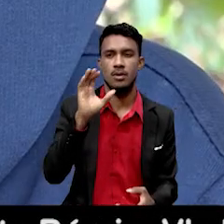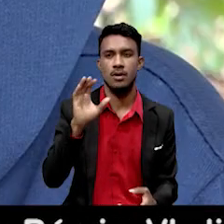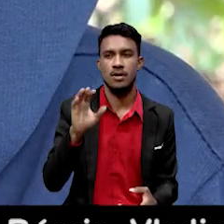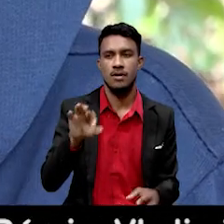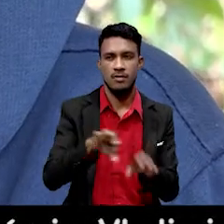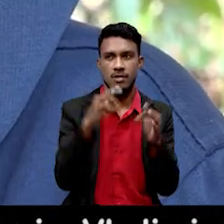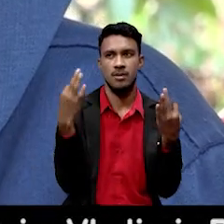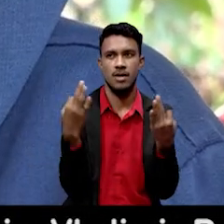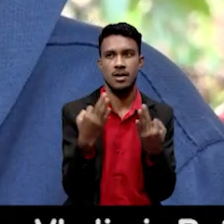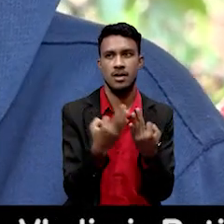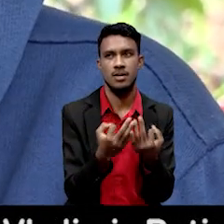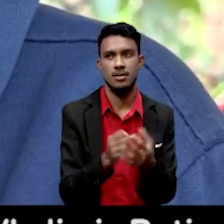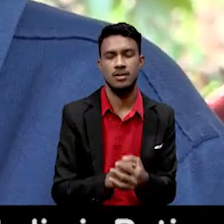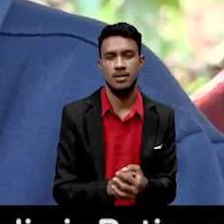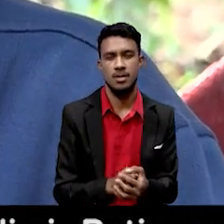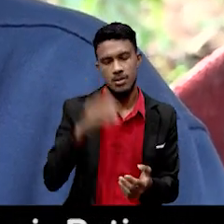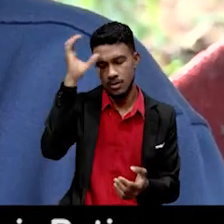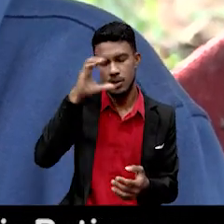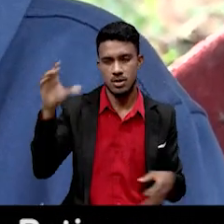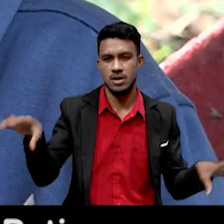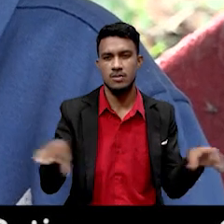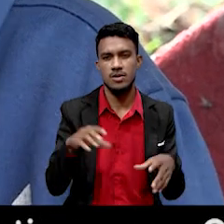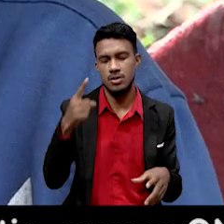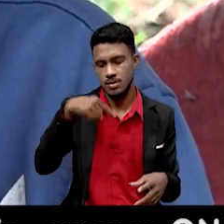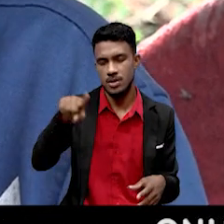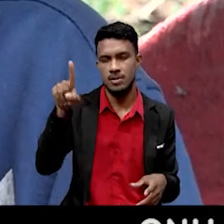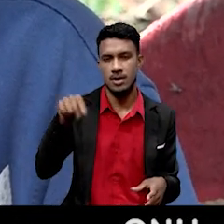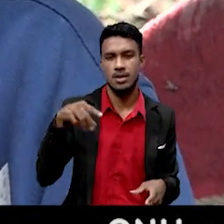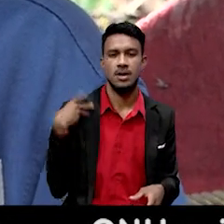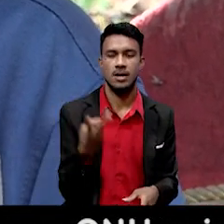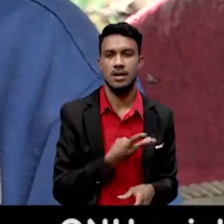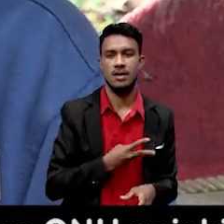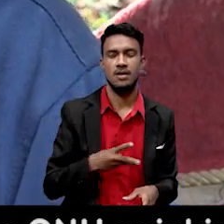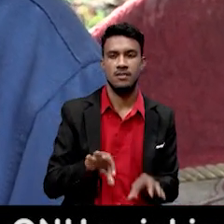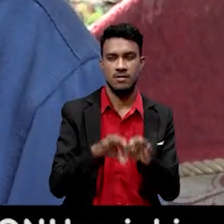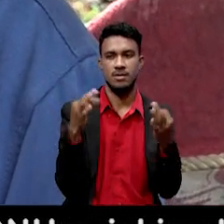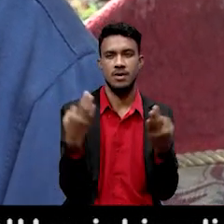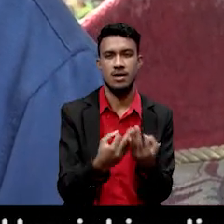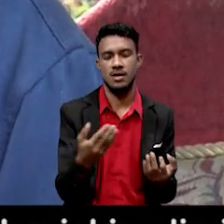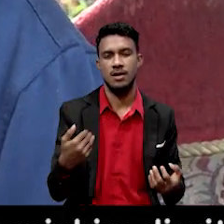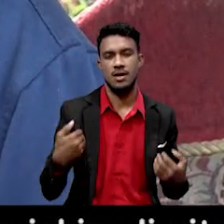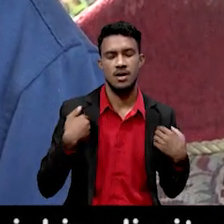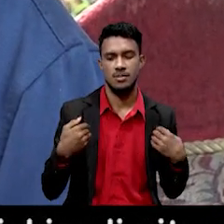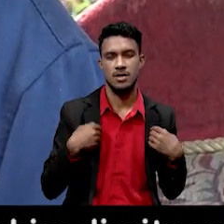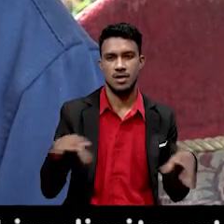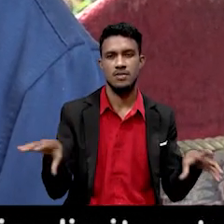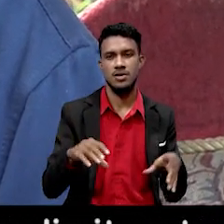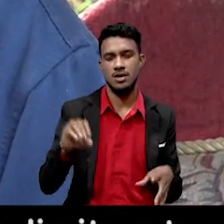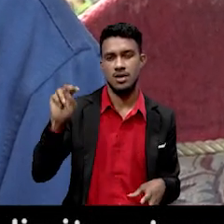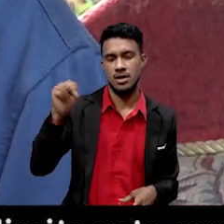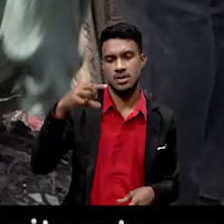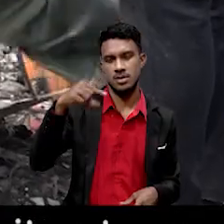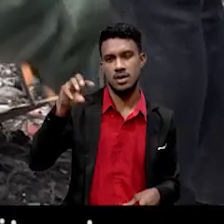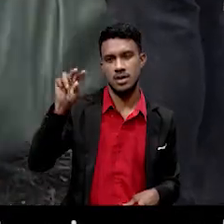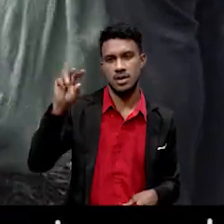det mas atu buka servis itu saret mas kecuali te famili nya mas servis lah ne lah servis ne. Belenjo tama barak tibar